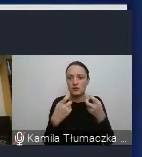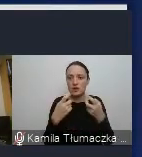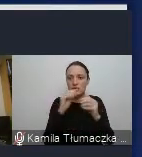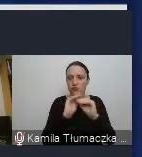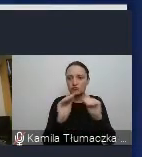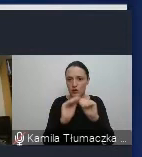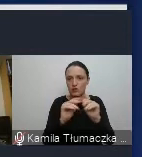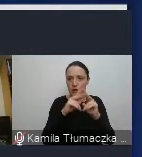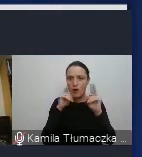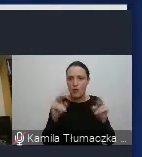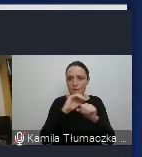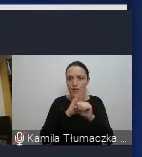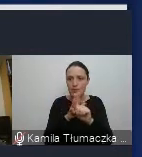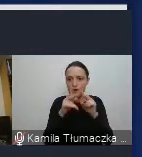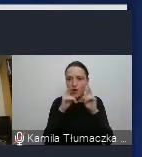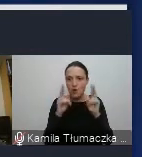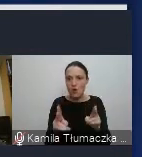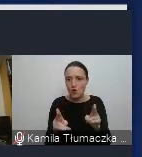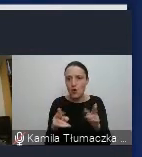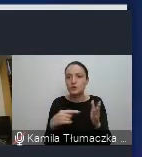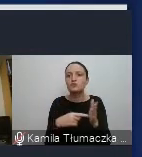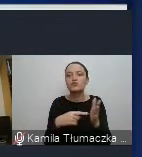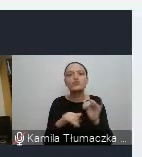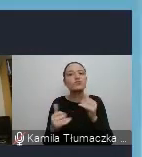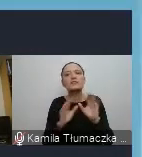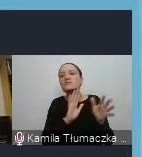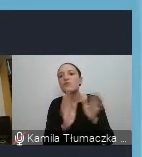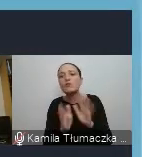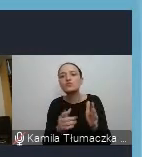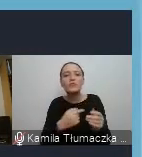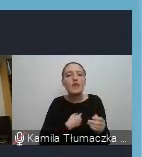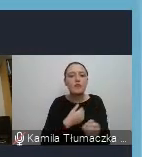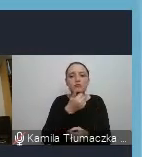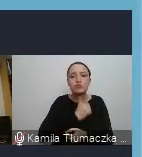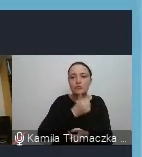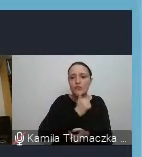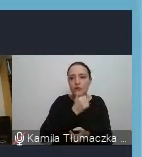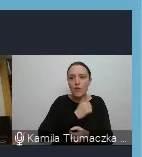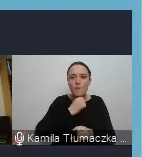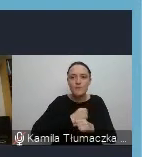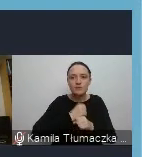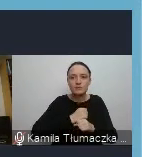w okresie pandemii i o tym, w jaki sposób próbowałam usprawnić swoją